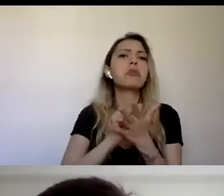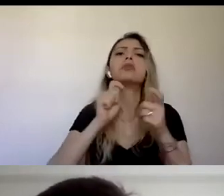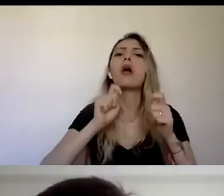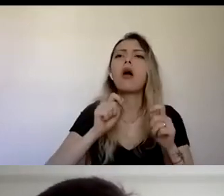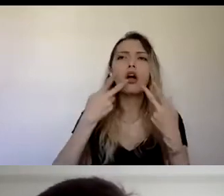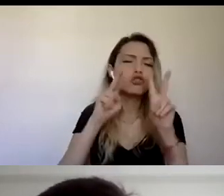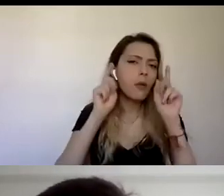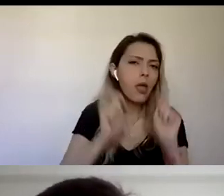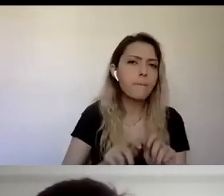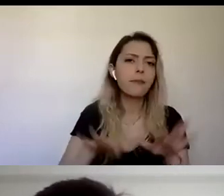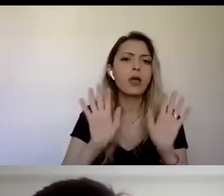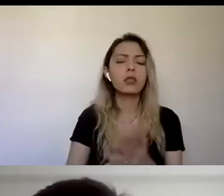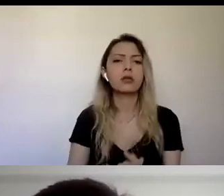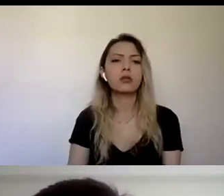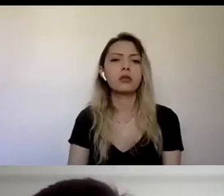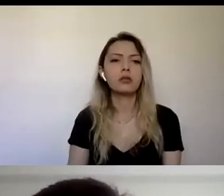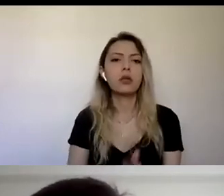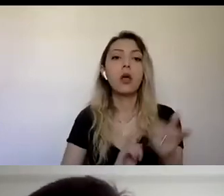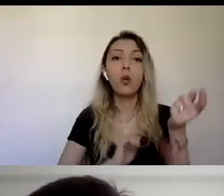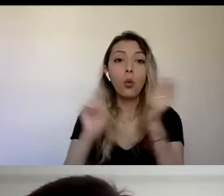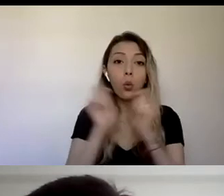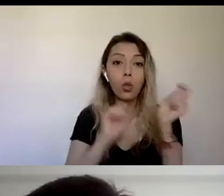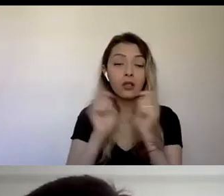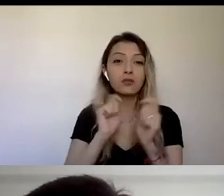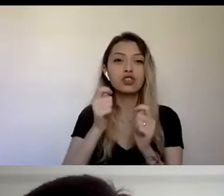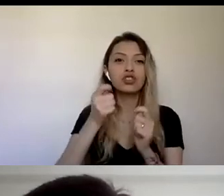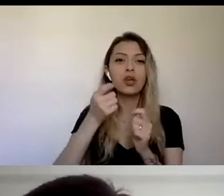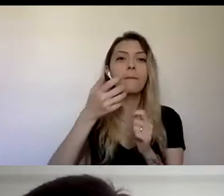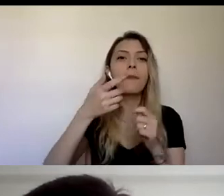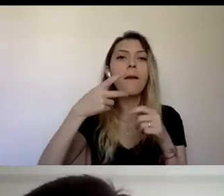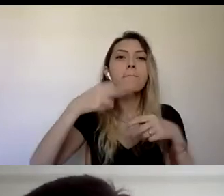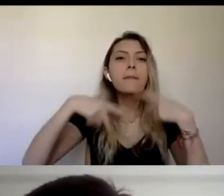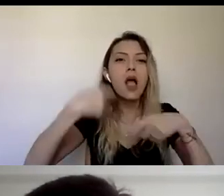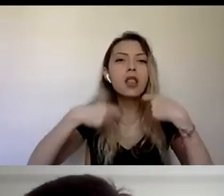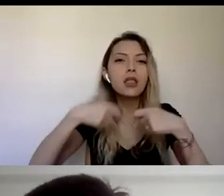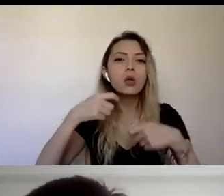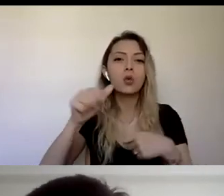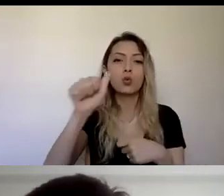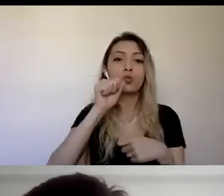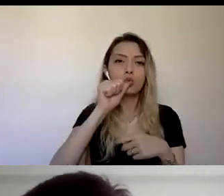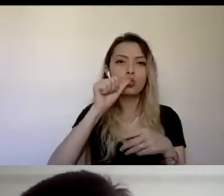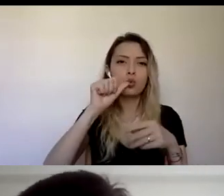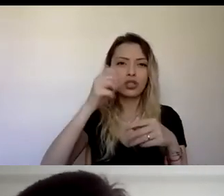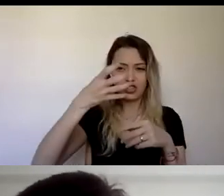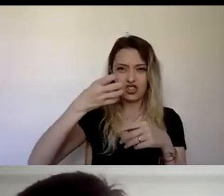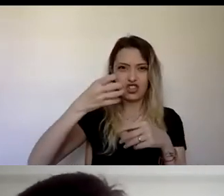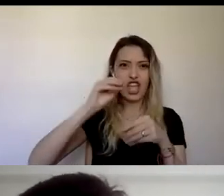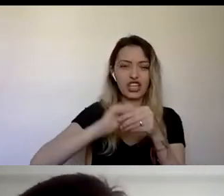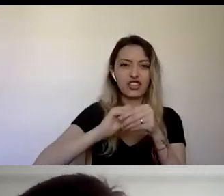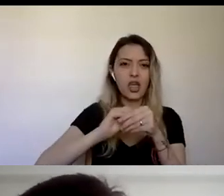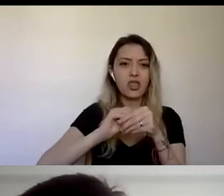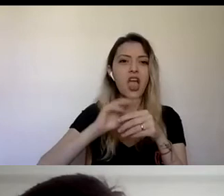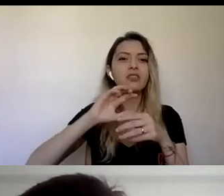şeyle kullanılmış pet şişelerin içerisine çamurlu su doldurup insanları ücretsiz olarak